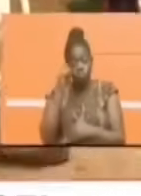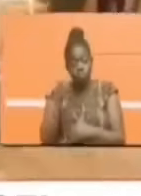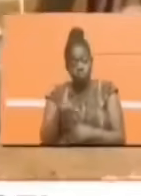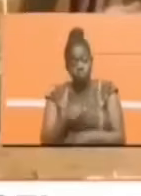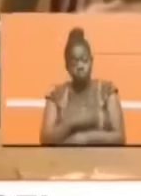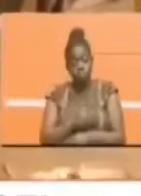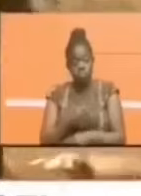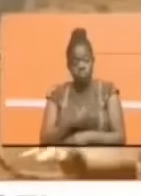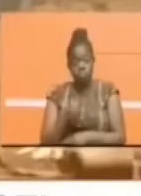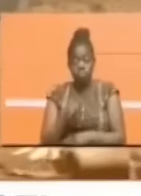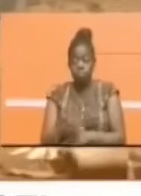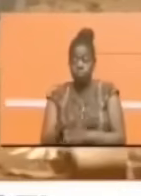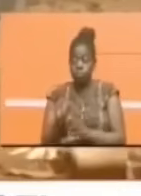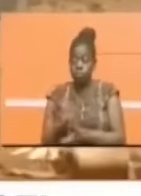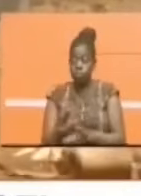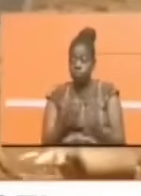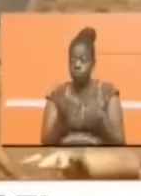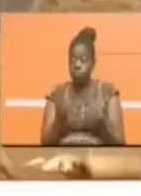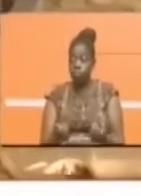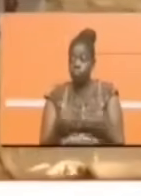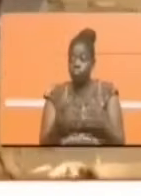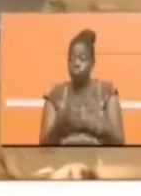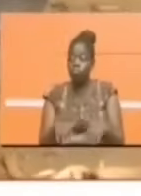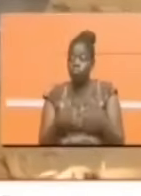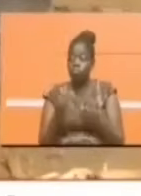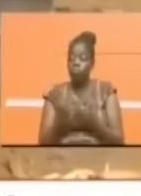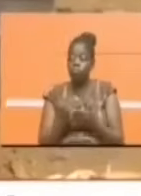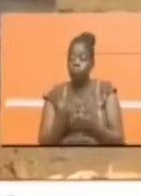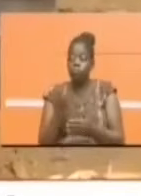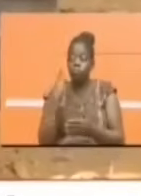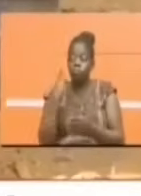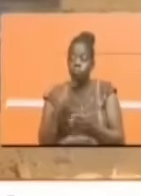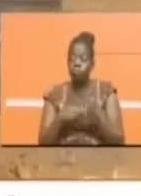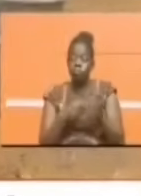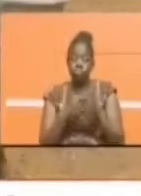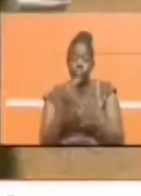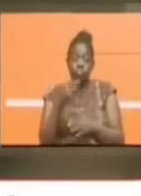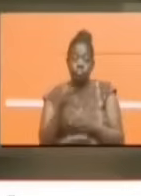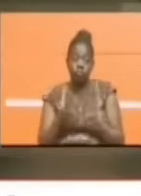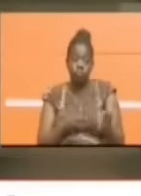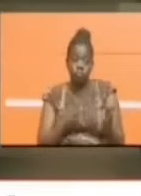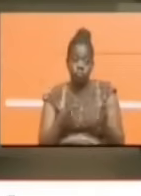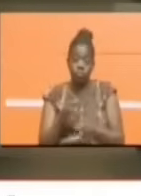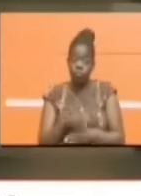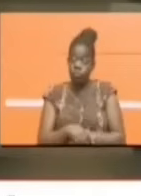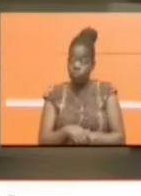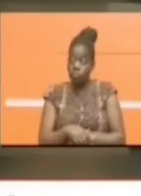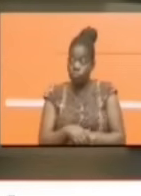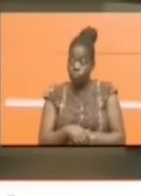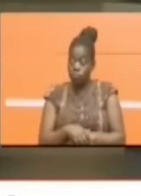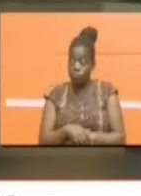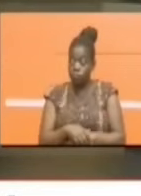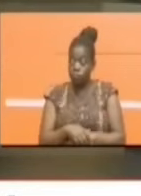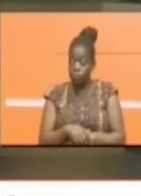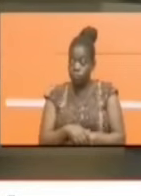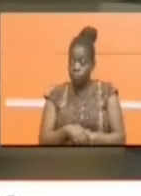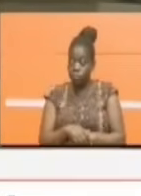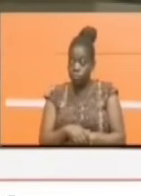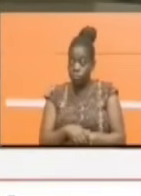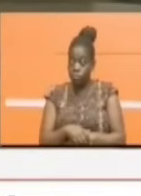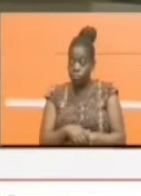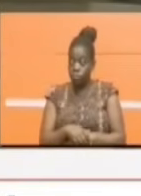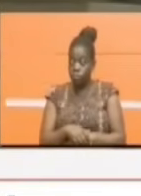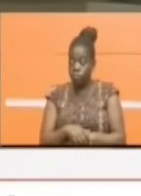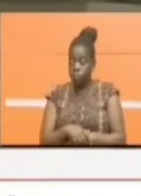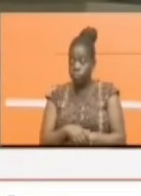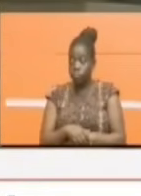nyabwe abakijjanya naye kati basanyufu kuba bategedde nti yali abalaga ekkubo eggolokofu. Kituyambye nnyo nnyo